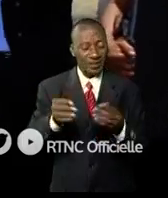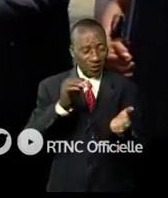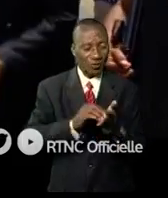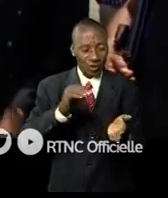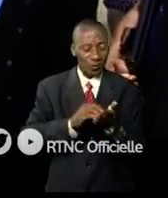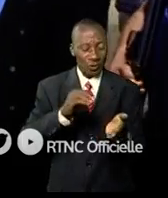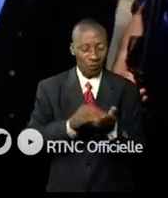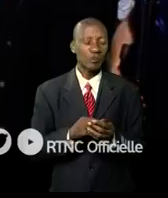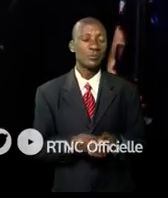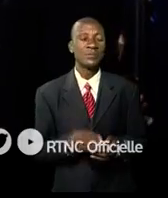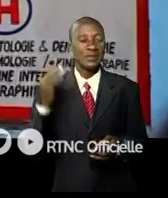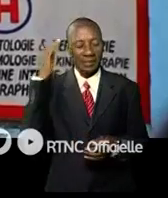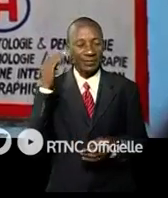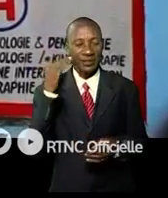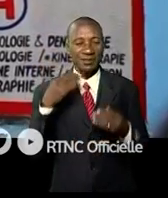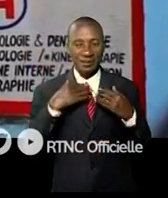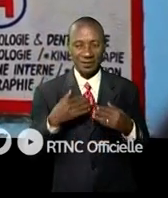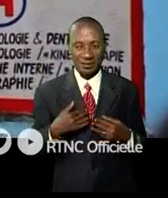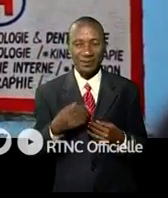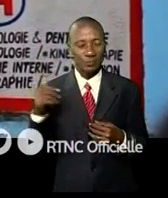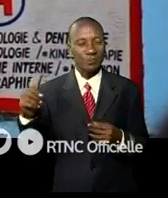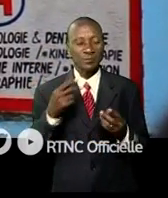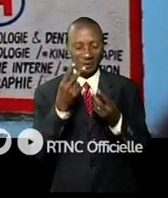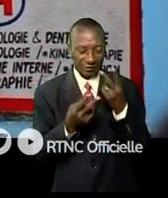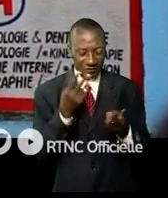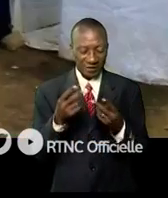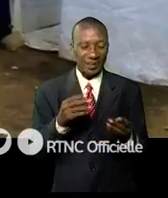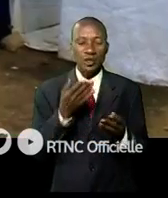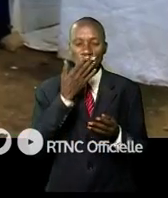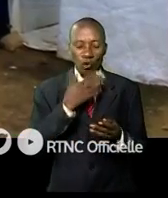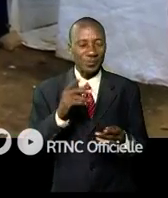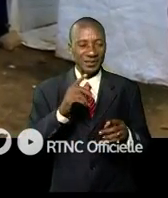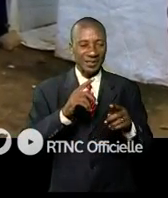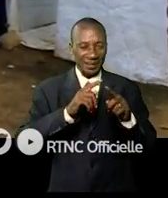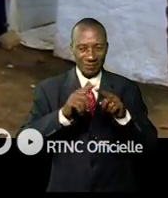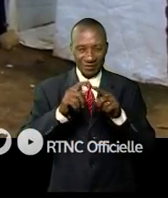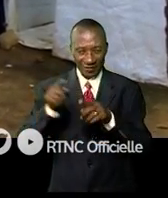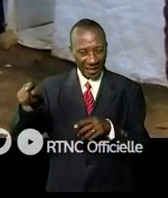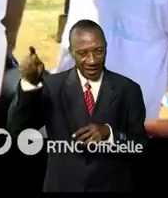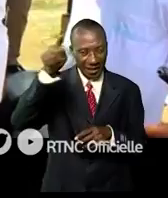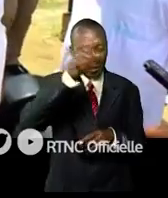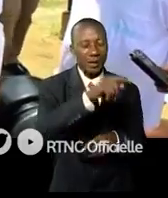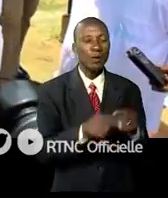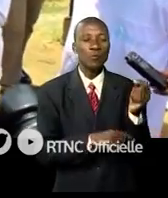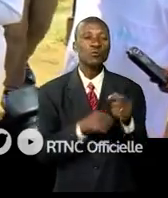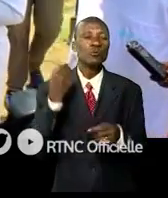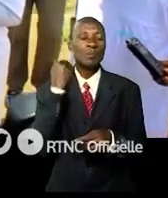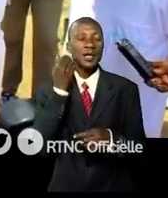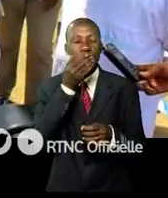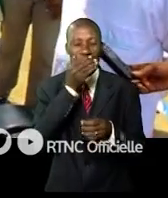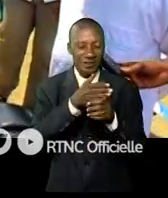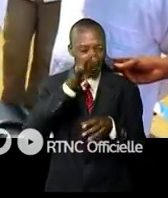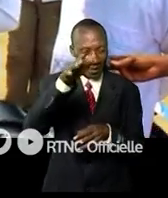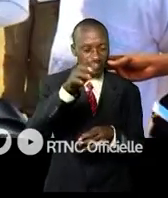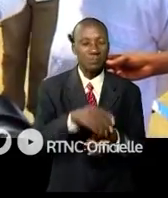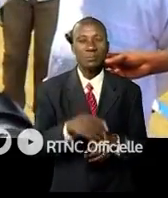Etienne Ilongondo, dans différents hôpitaux publics avait pour objectif d'évaluer le service d'hospitalisation, la capacité d'accueil, de prise en